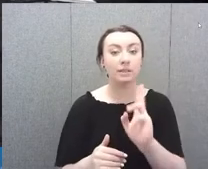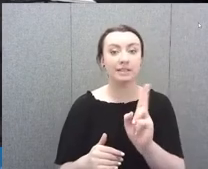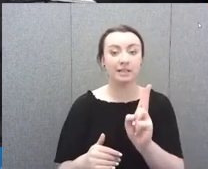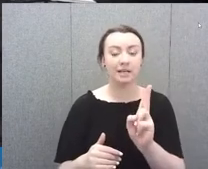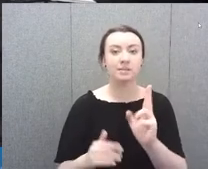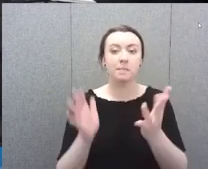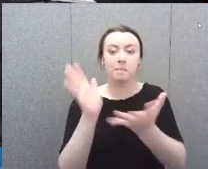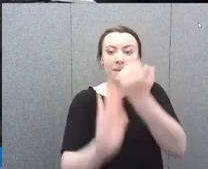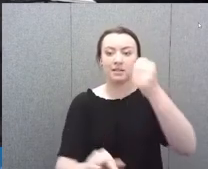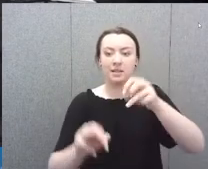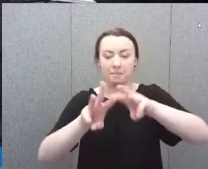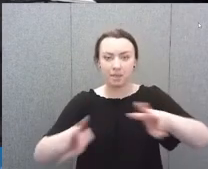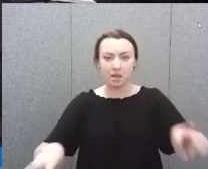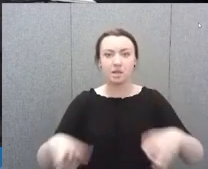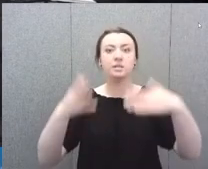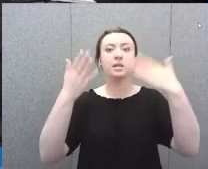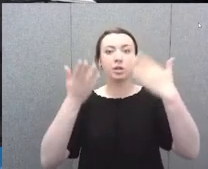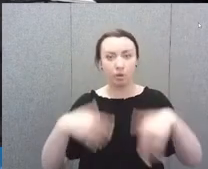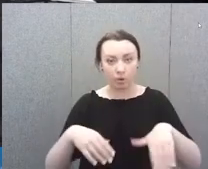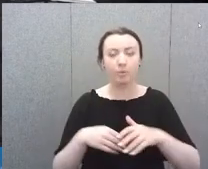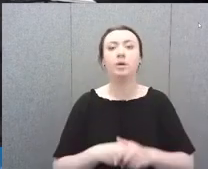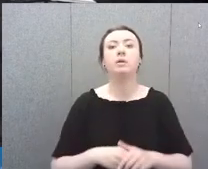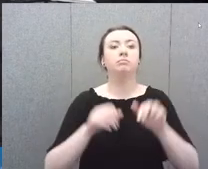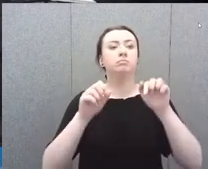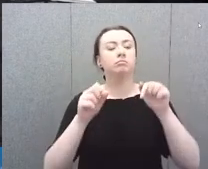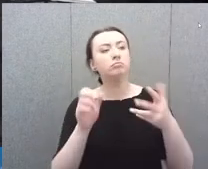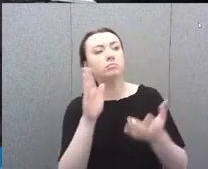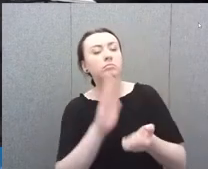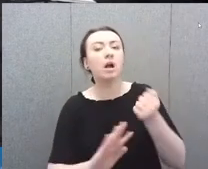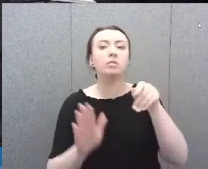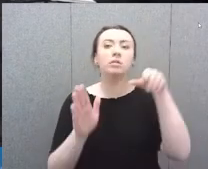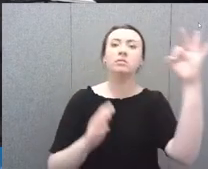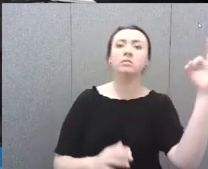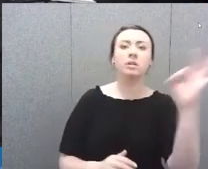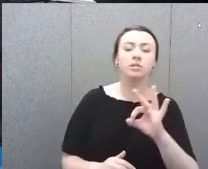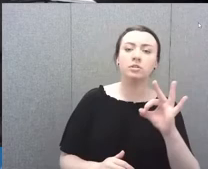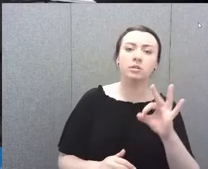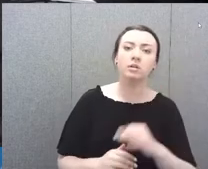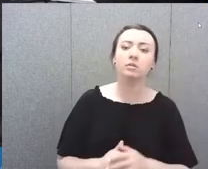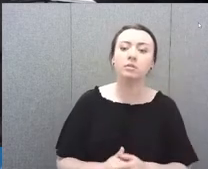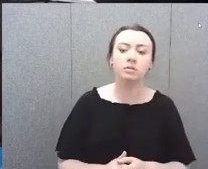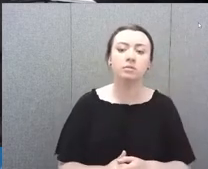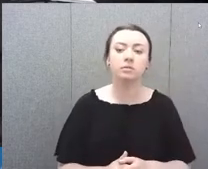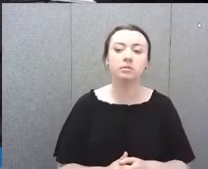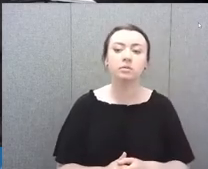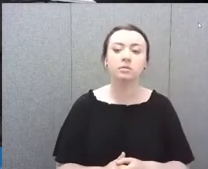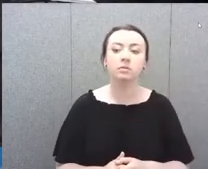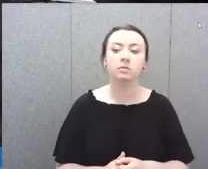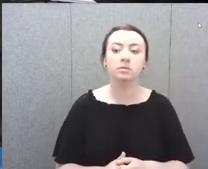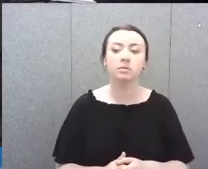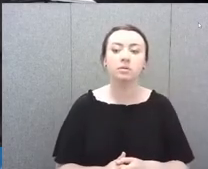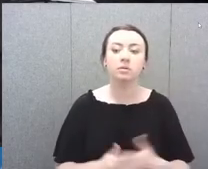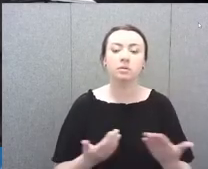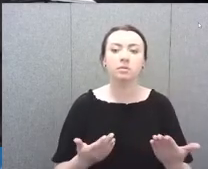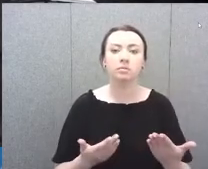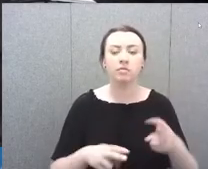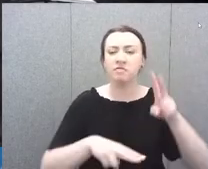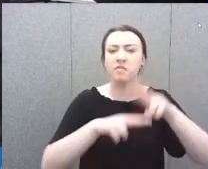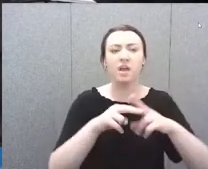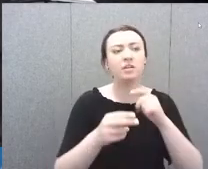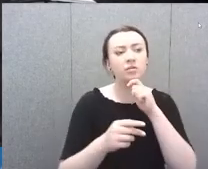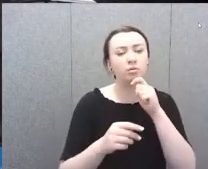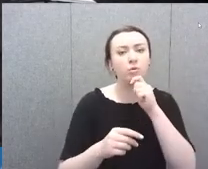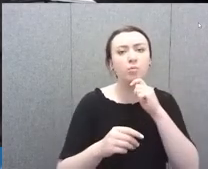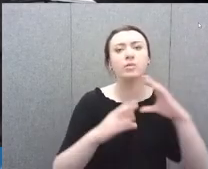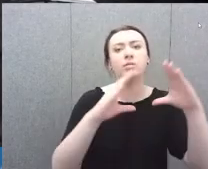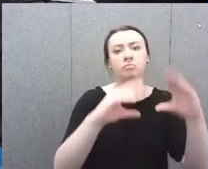назначаются на такие должности, которые представляют собой как бы меньший политический приоритет, например, социальные